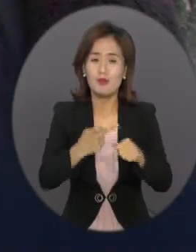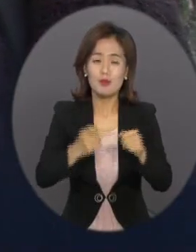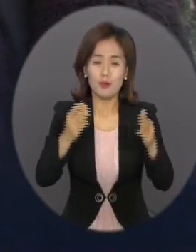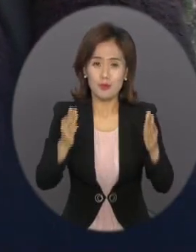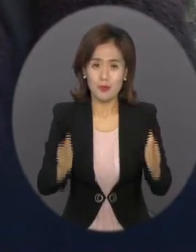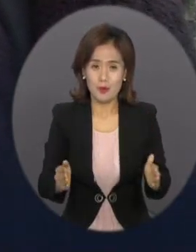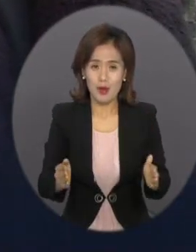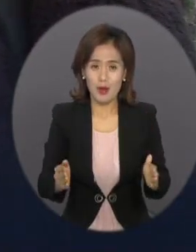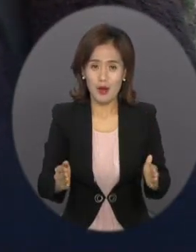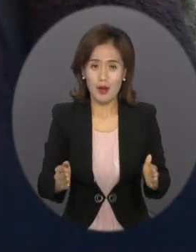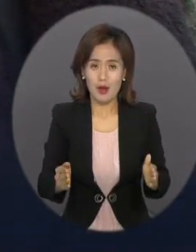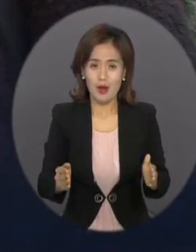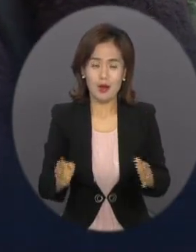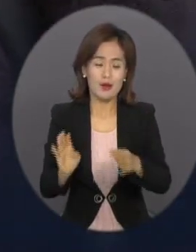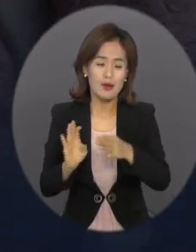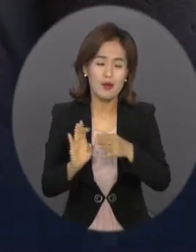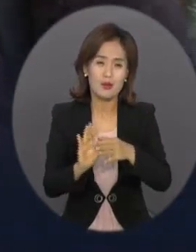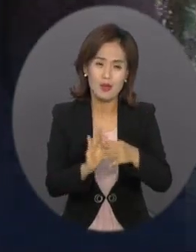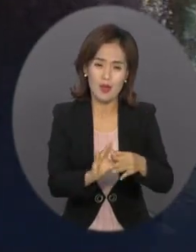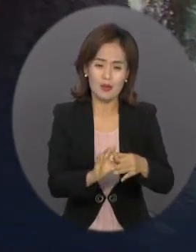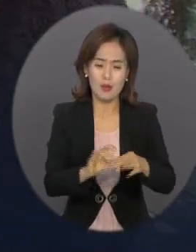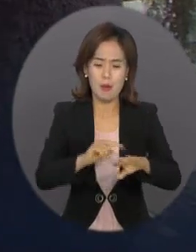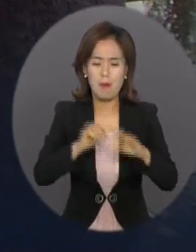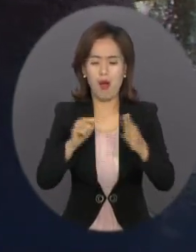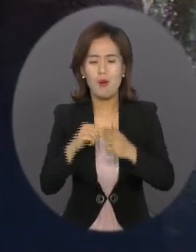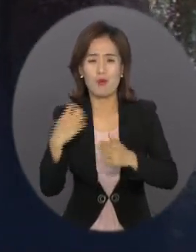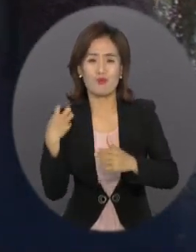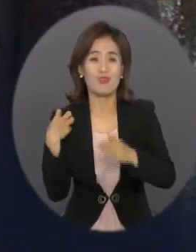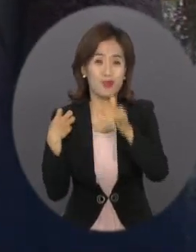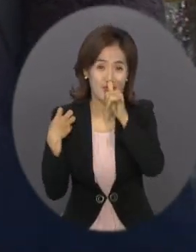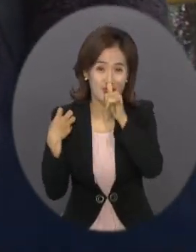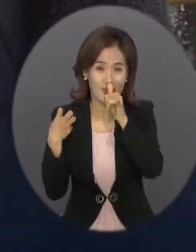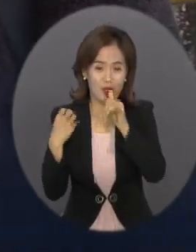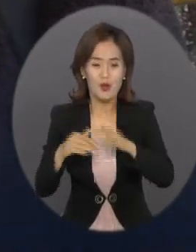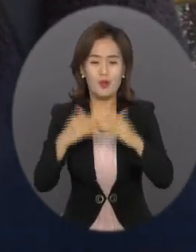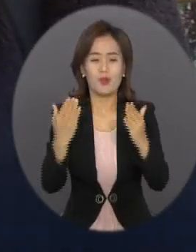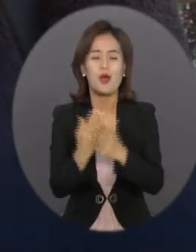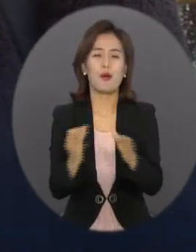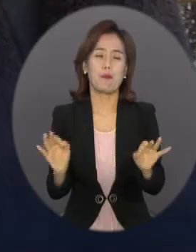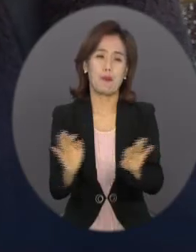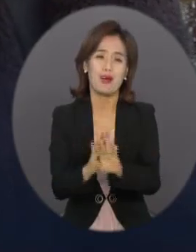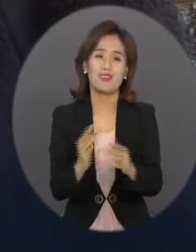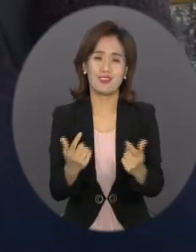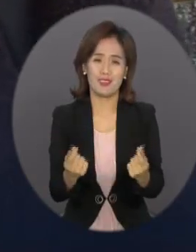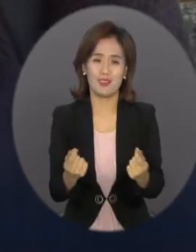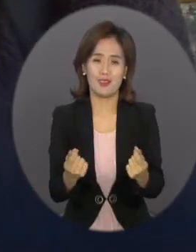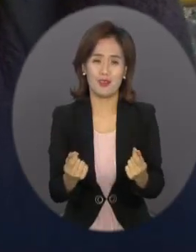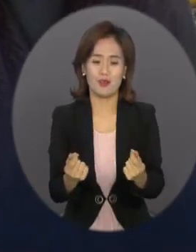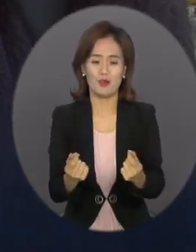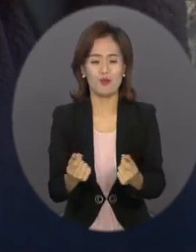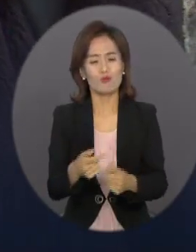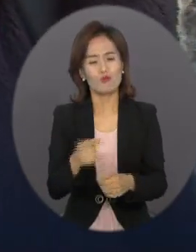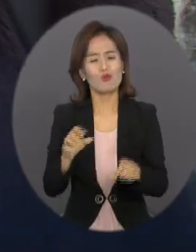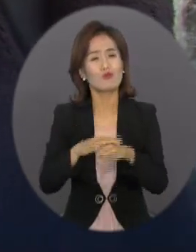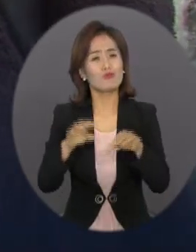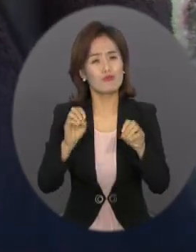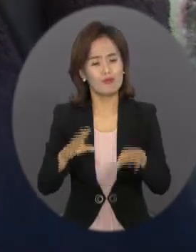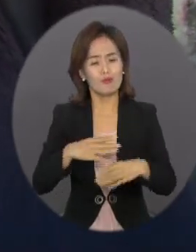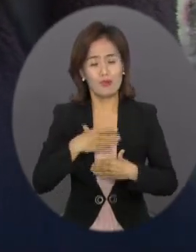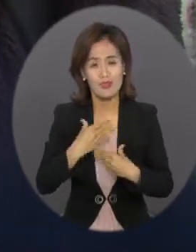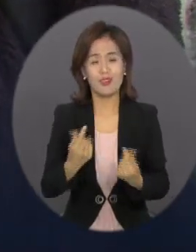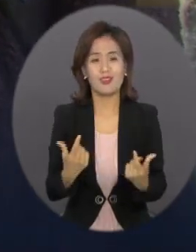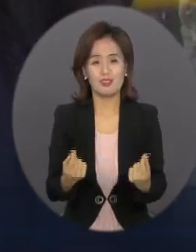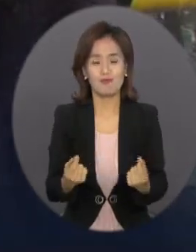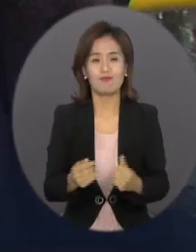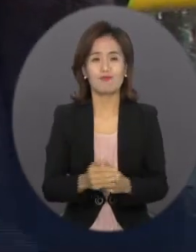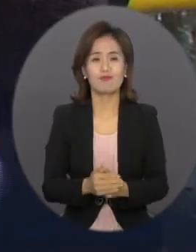이렇게 계속 좀 마음의 짐이 있었는데 그게 이제 싹 다 사라진 것 같아서 살짝 허무하기도 하고 편하기도 하고